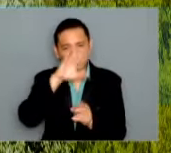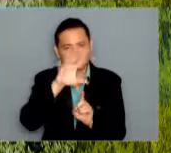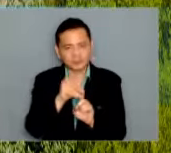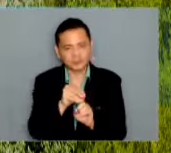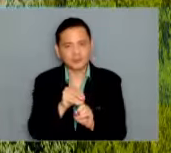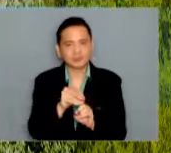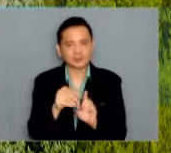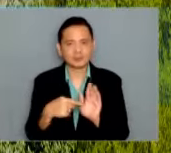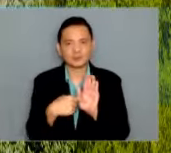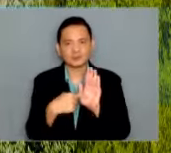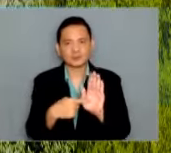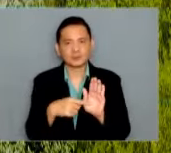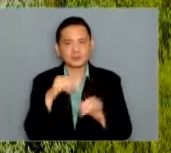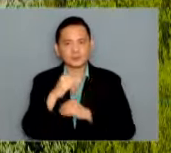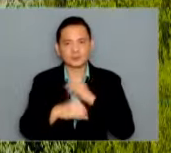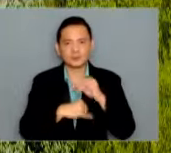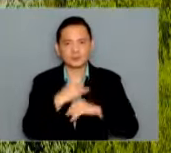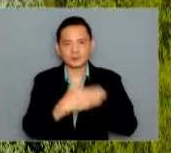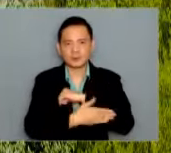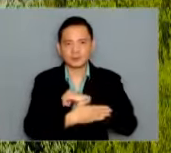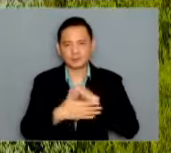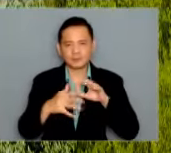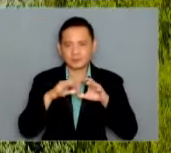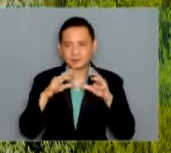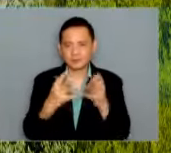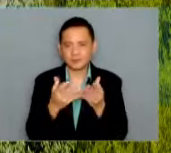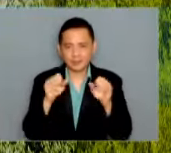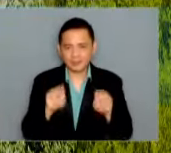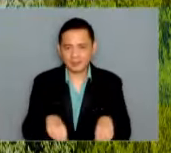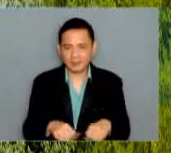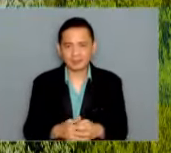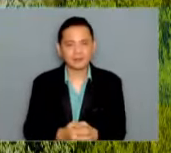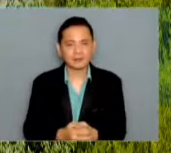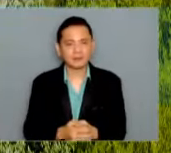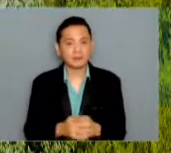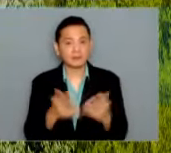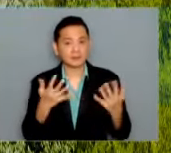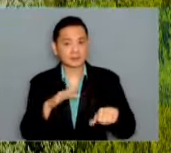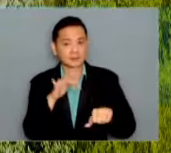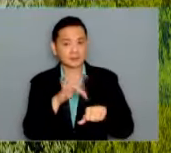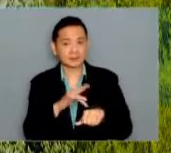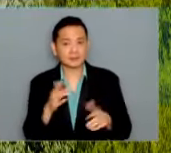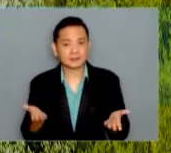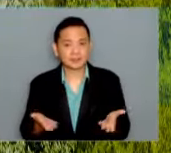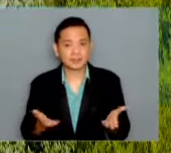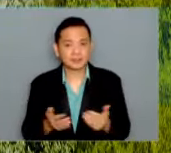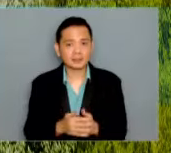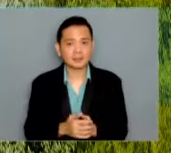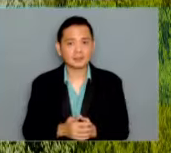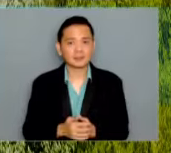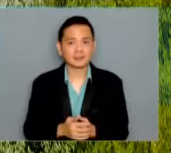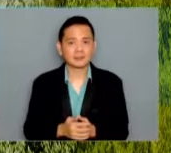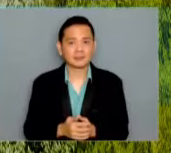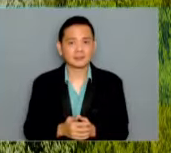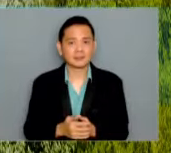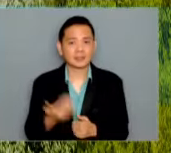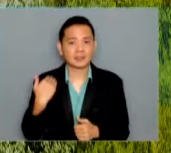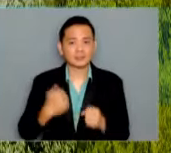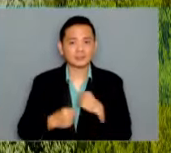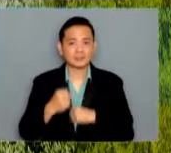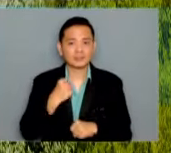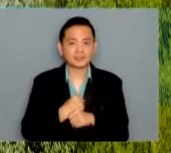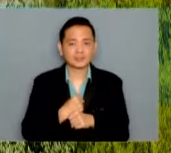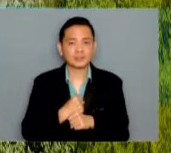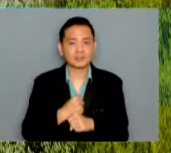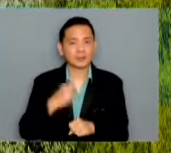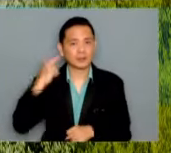Yeah. Saan pa kayo nakapunta? Sa mga perks? Ako po, ang napuntahan ko sa Philippine Barangay is last year po, nag-London po